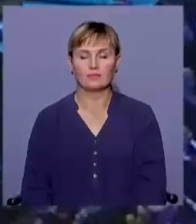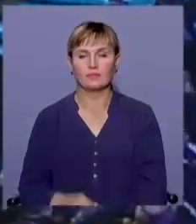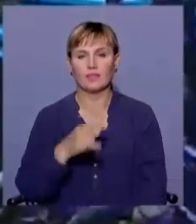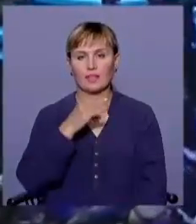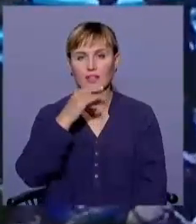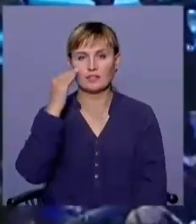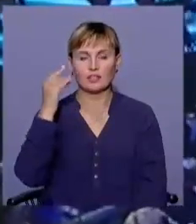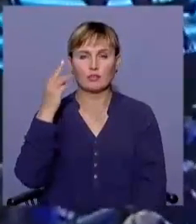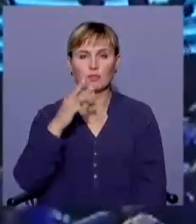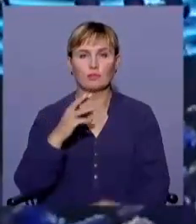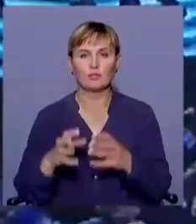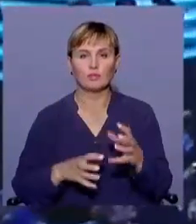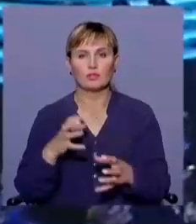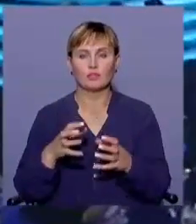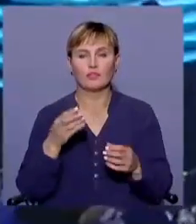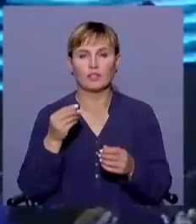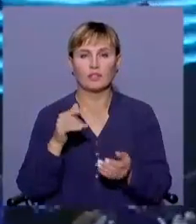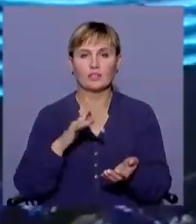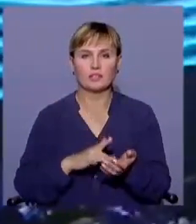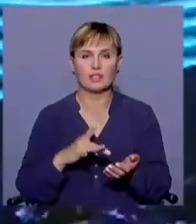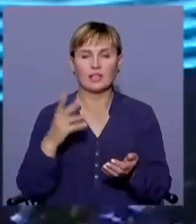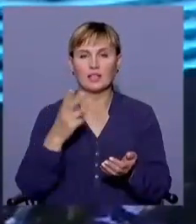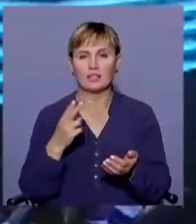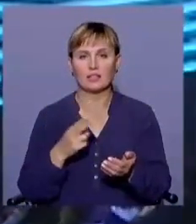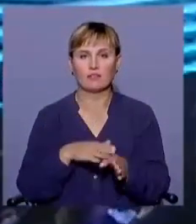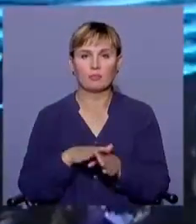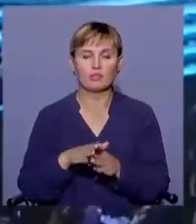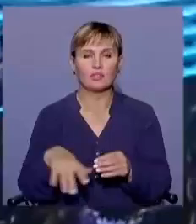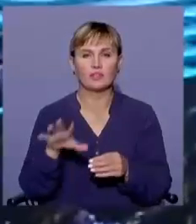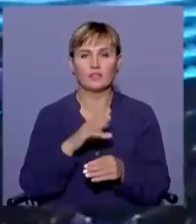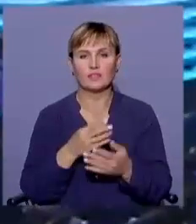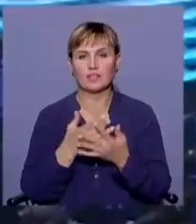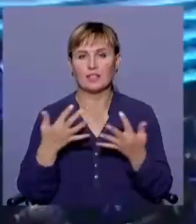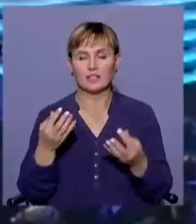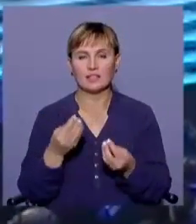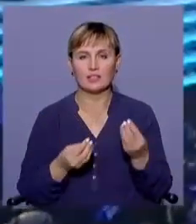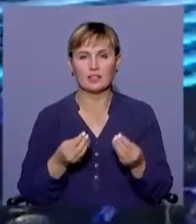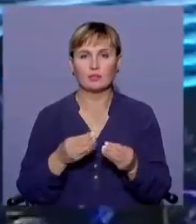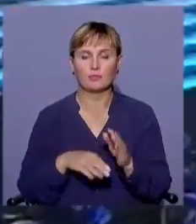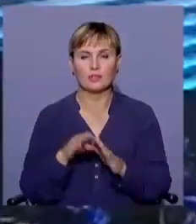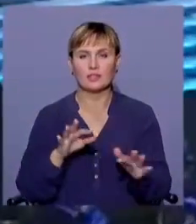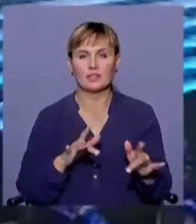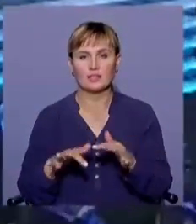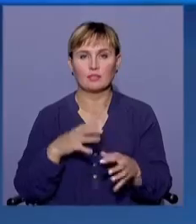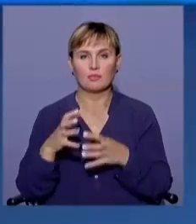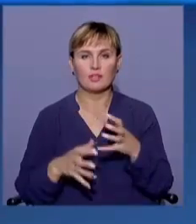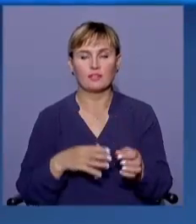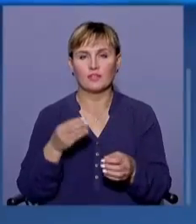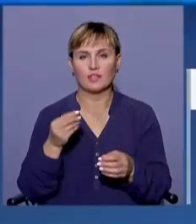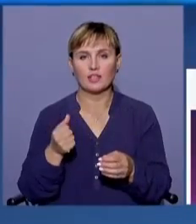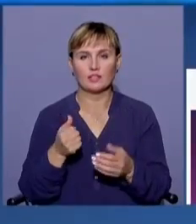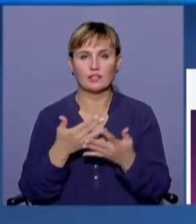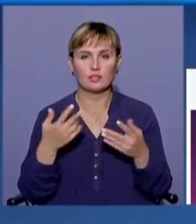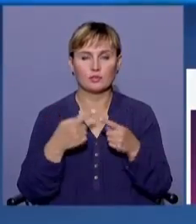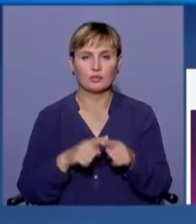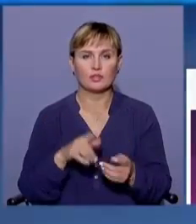Казахстанская модель Международного финансового центра Астаны воплотила в себя самую лучшую практику деятельности мировых финансовых